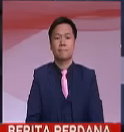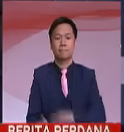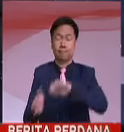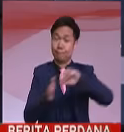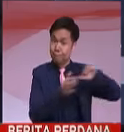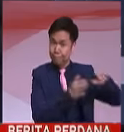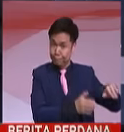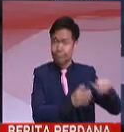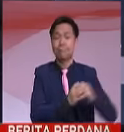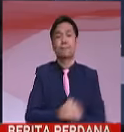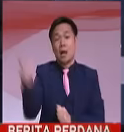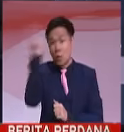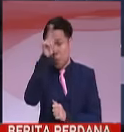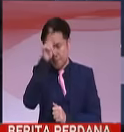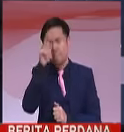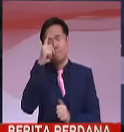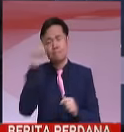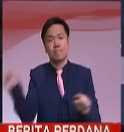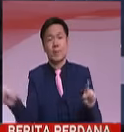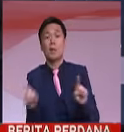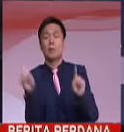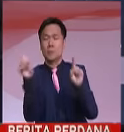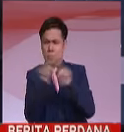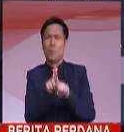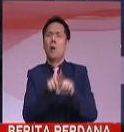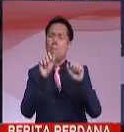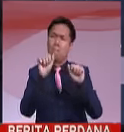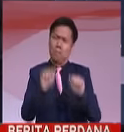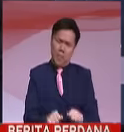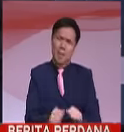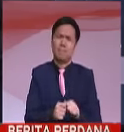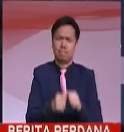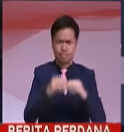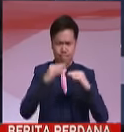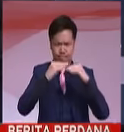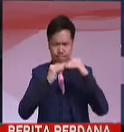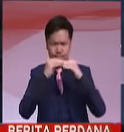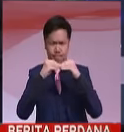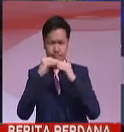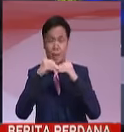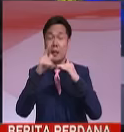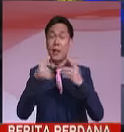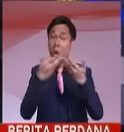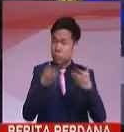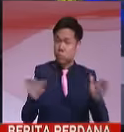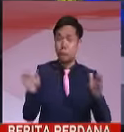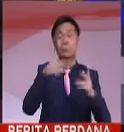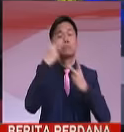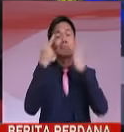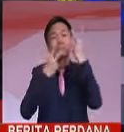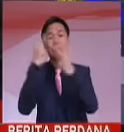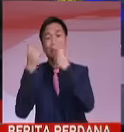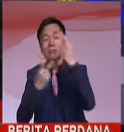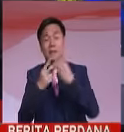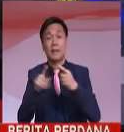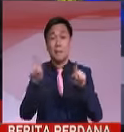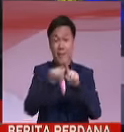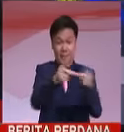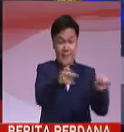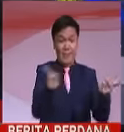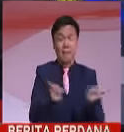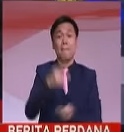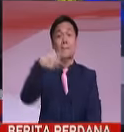Hai sementara itu kerajaan bersetuju memberi kelonggaran bagi pembukaan sektor pelancongan dan kebudayaan di kawasan Pik